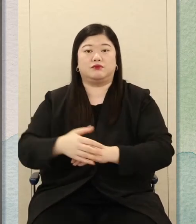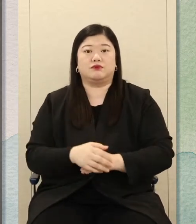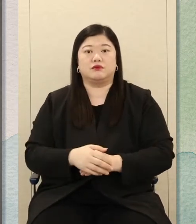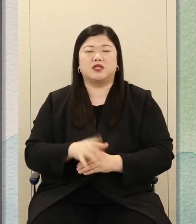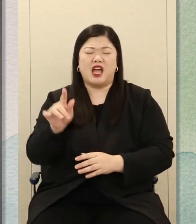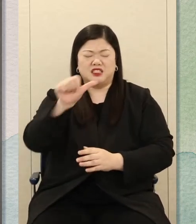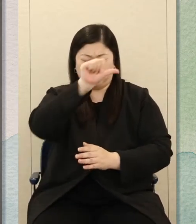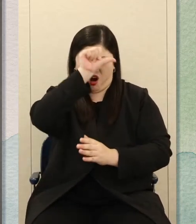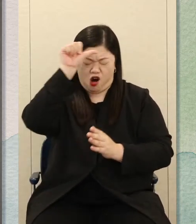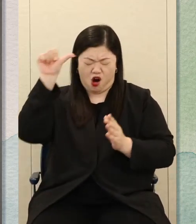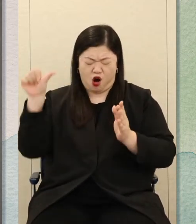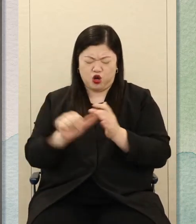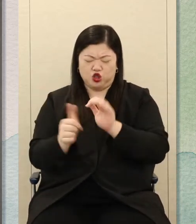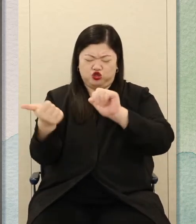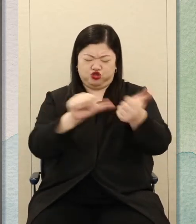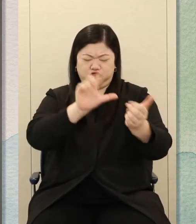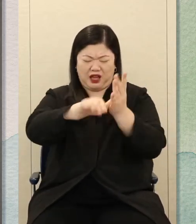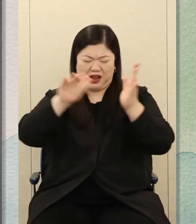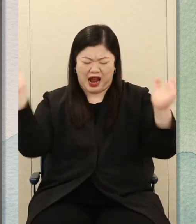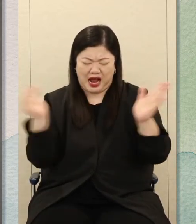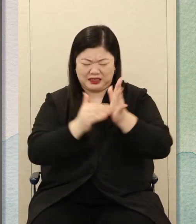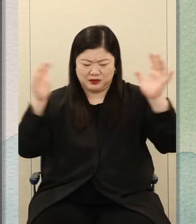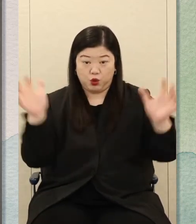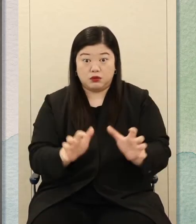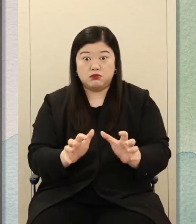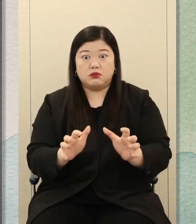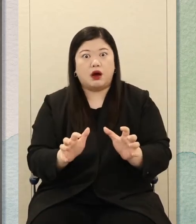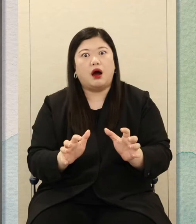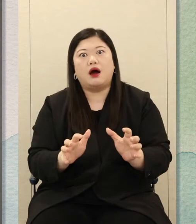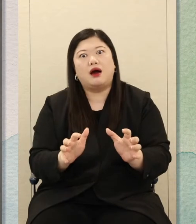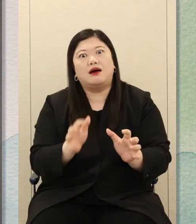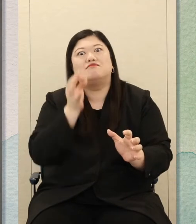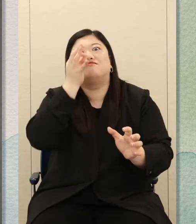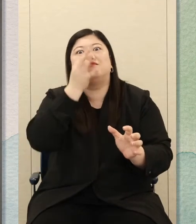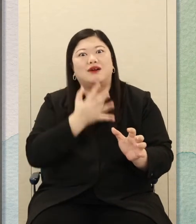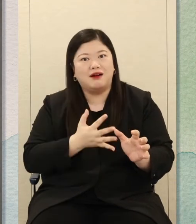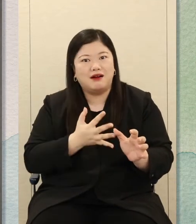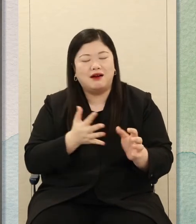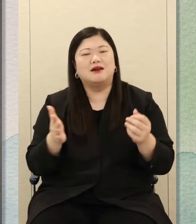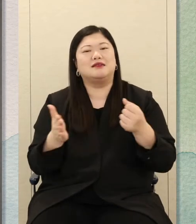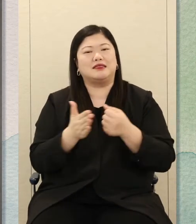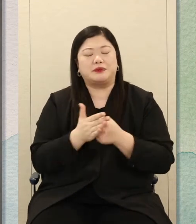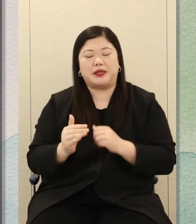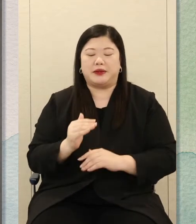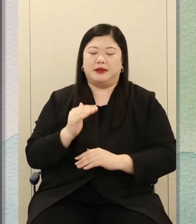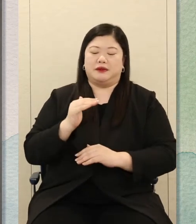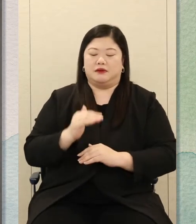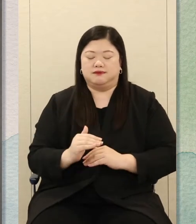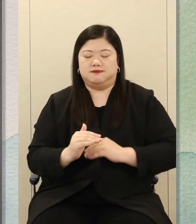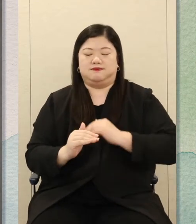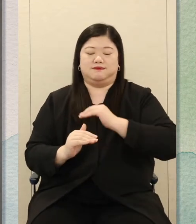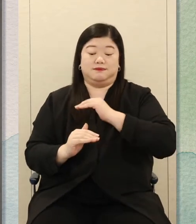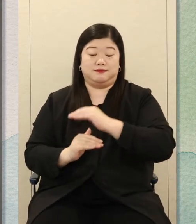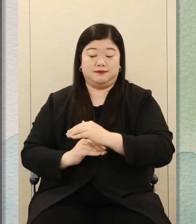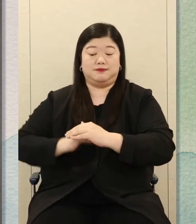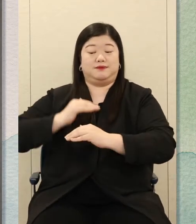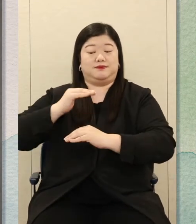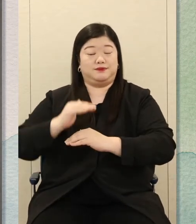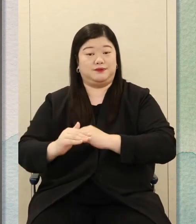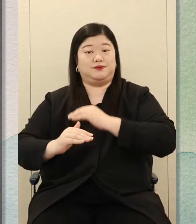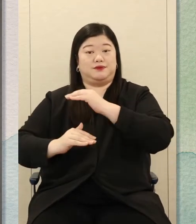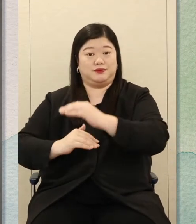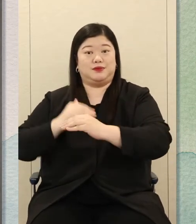거죠. 예. 되지도 않고 잘 안 돼요. 안 되고요. 그거보다는 그냥 이런 거죠. 자, 우리